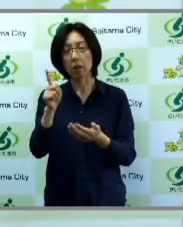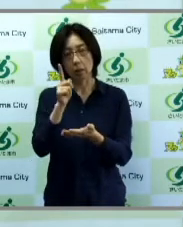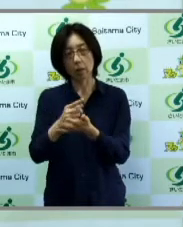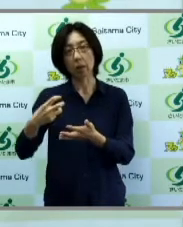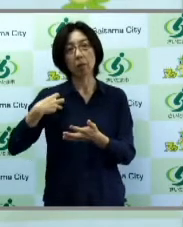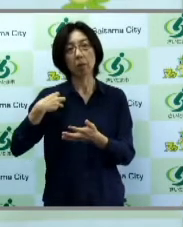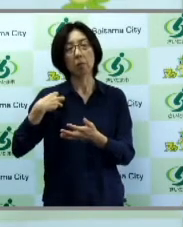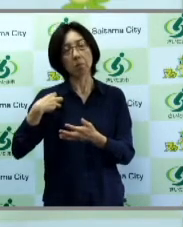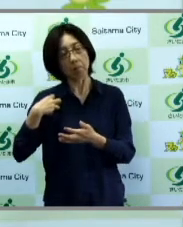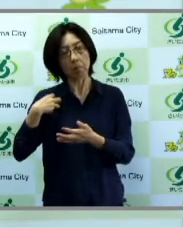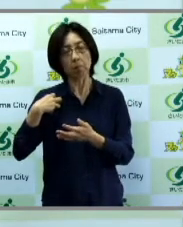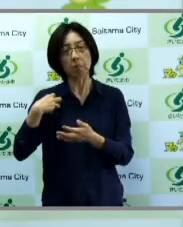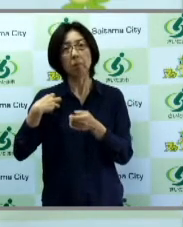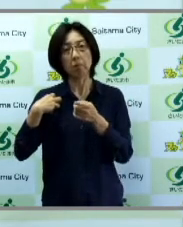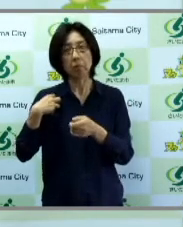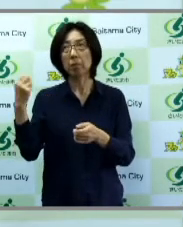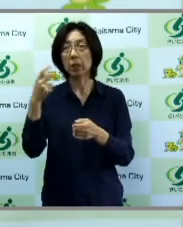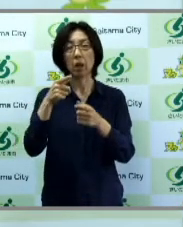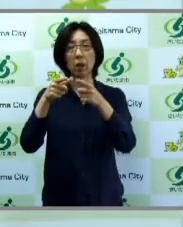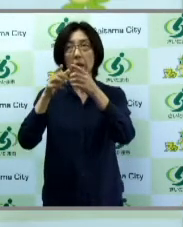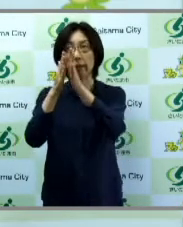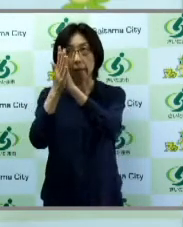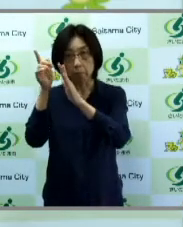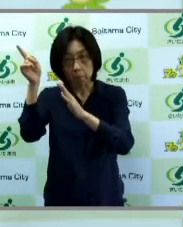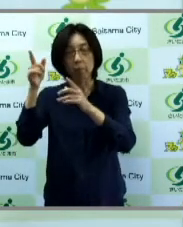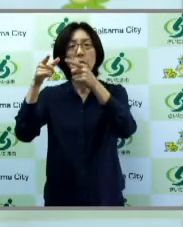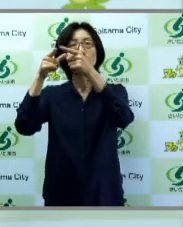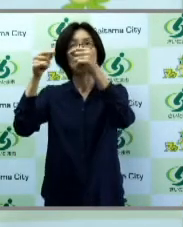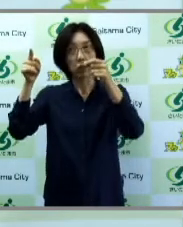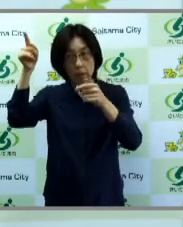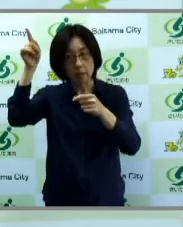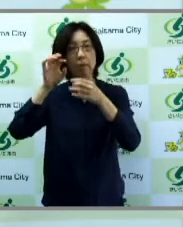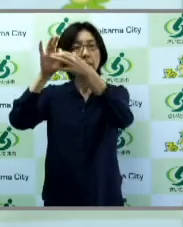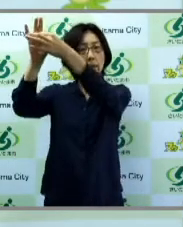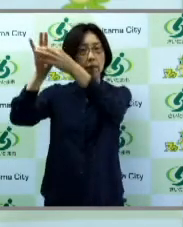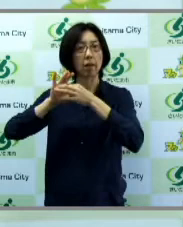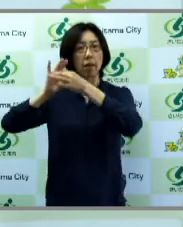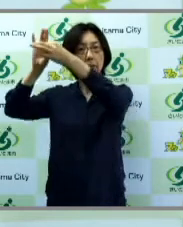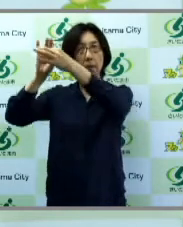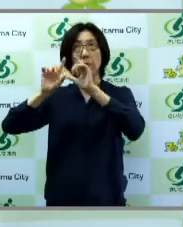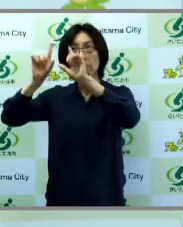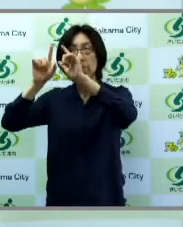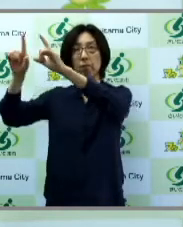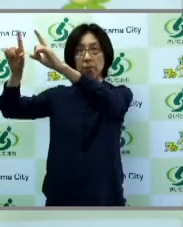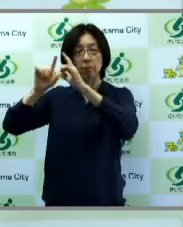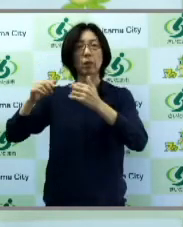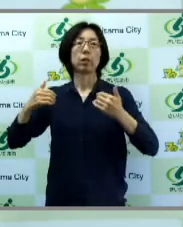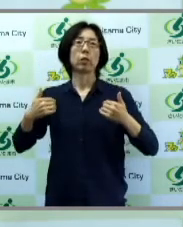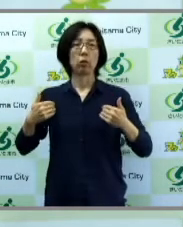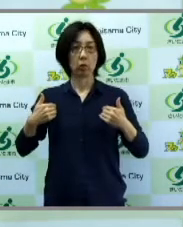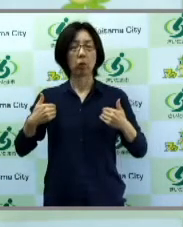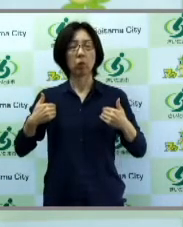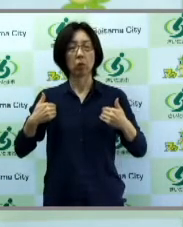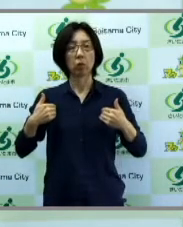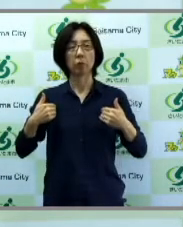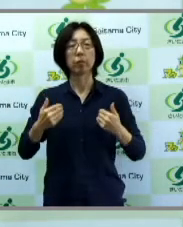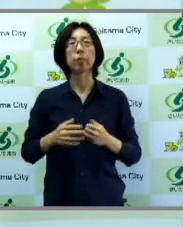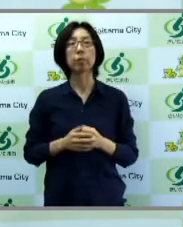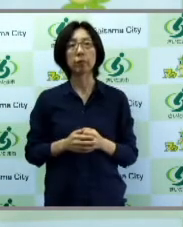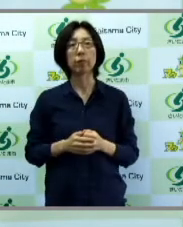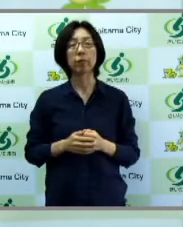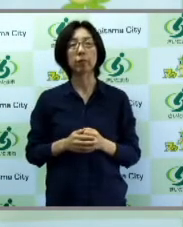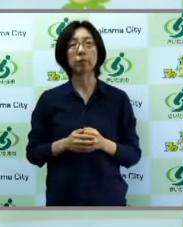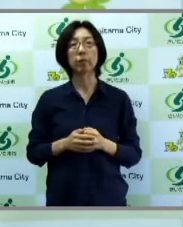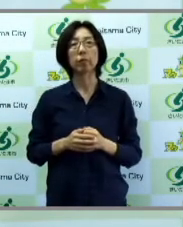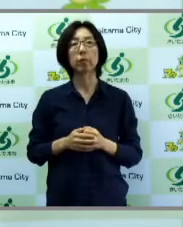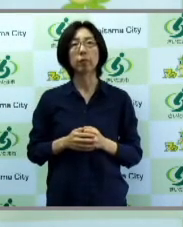との関係などをですね、これより円滑にして、基地と統合的に、また連携、より連